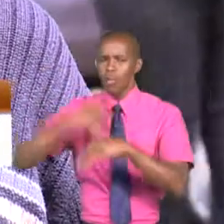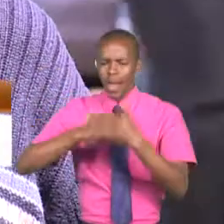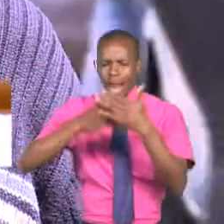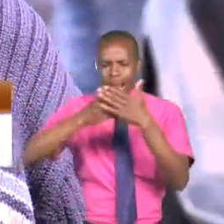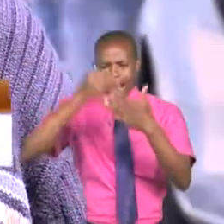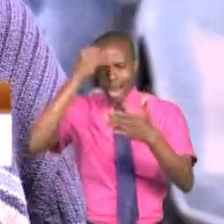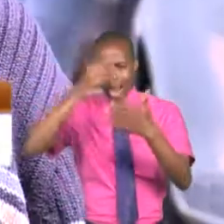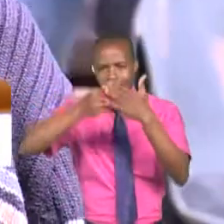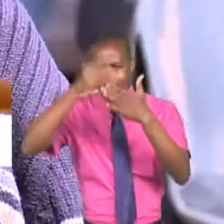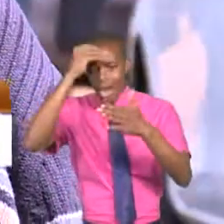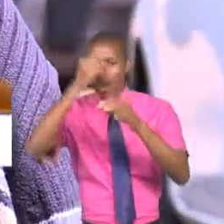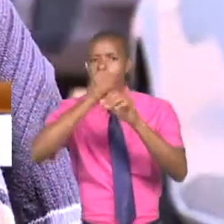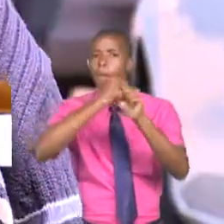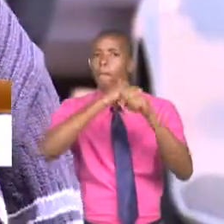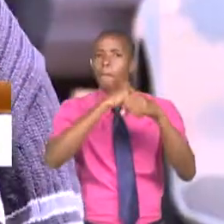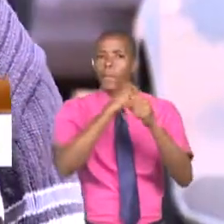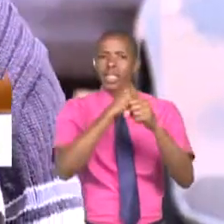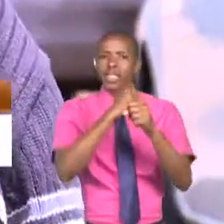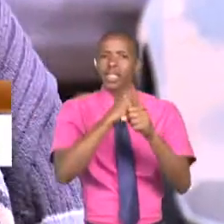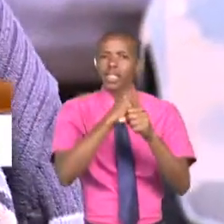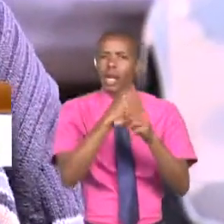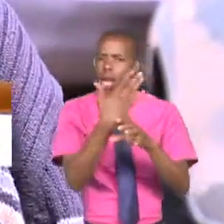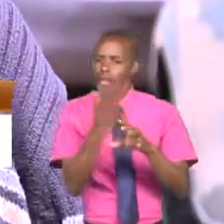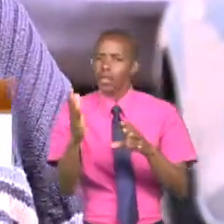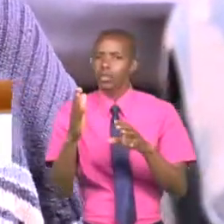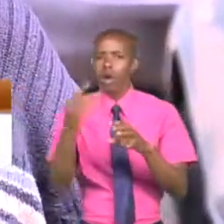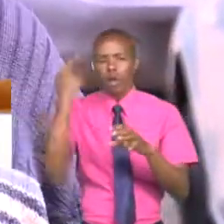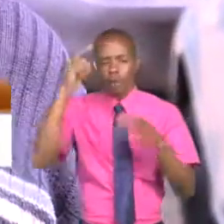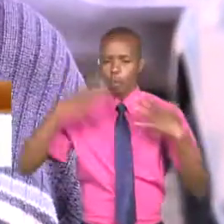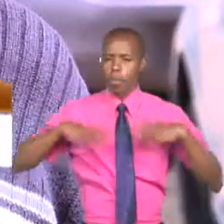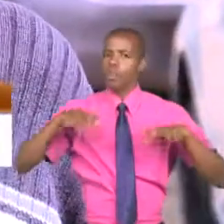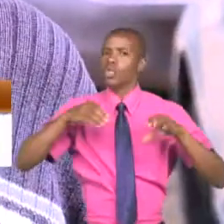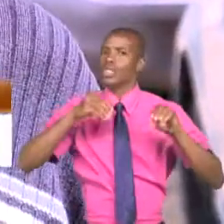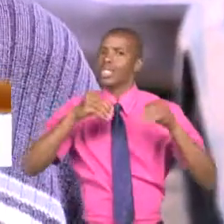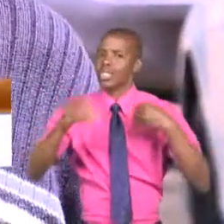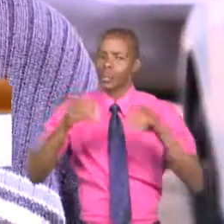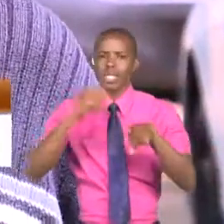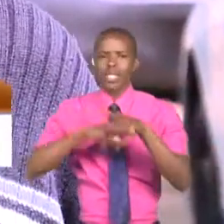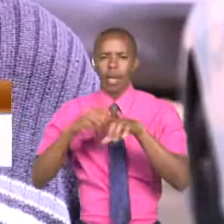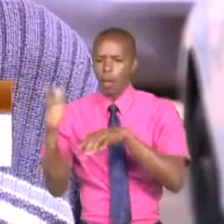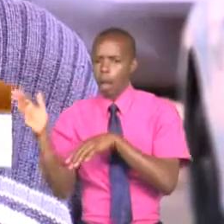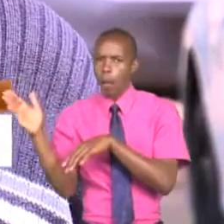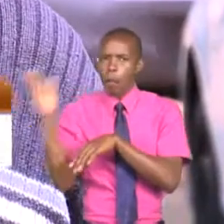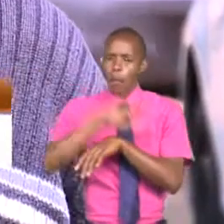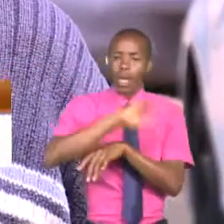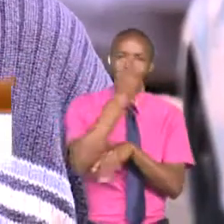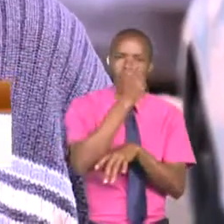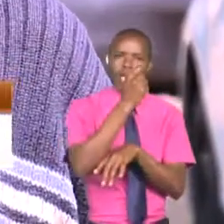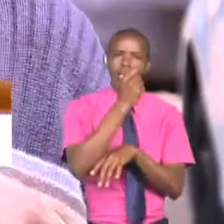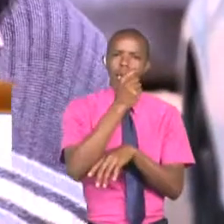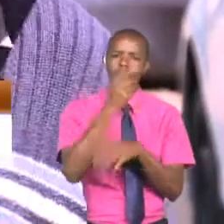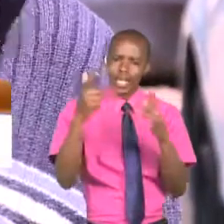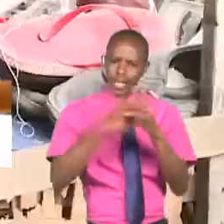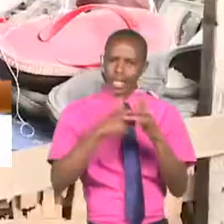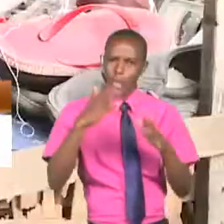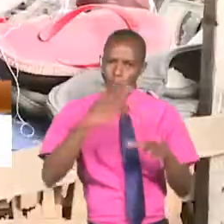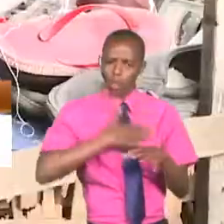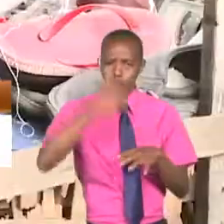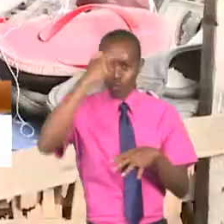making these gadgets for people's abilities. So from when I came back, I started doing it on my own in